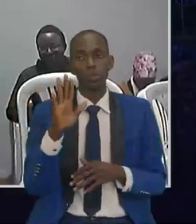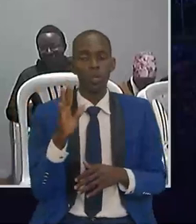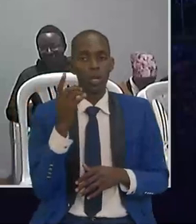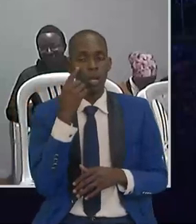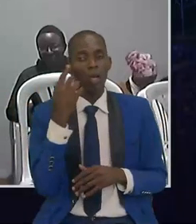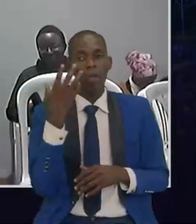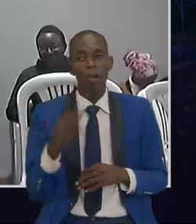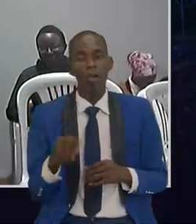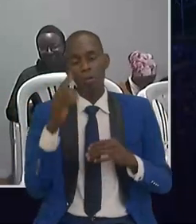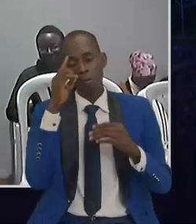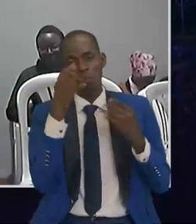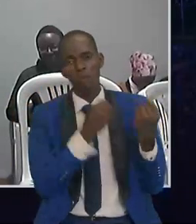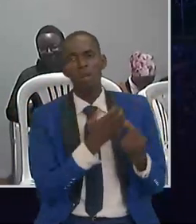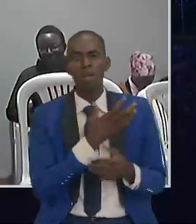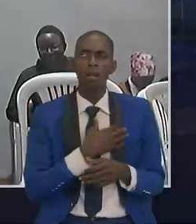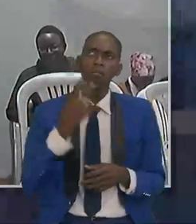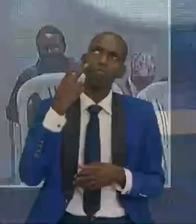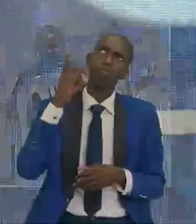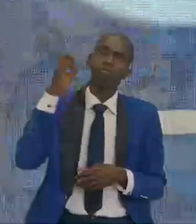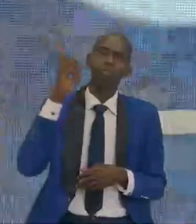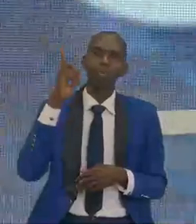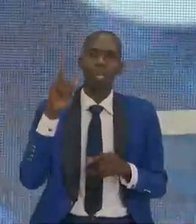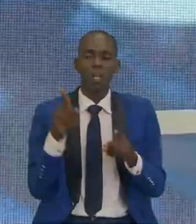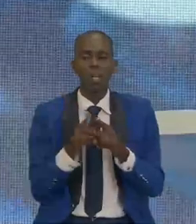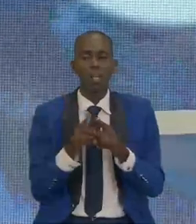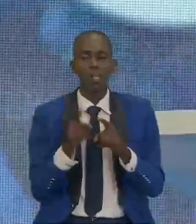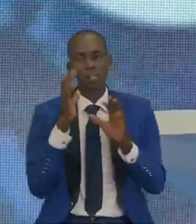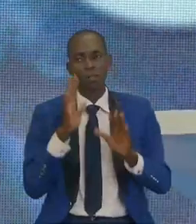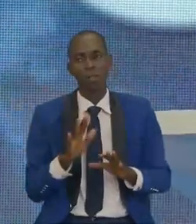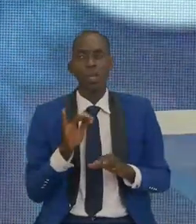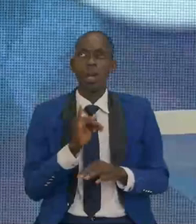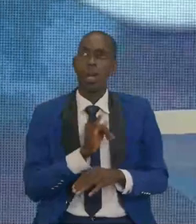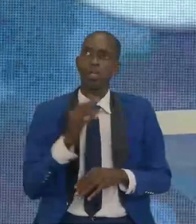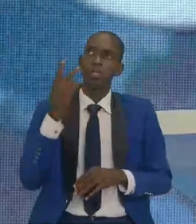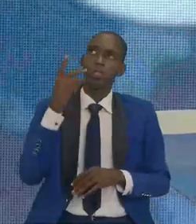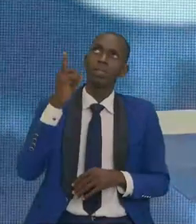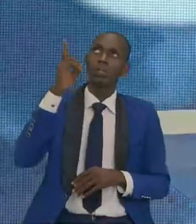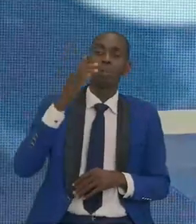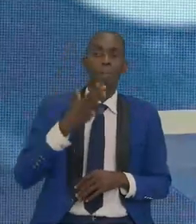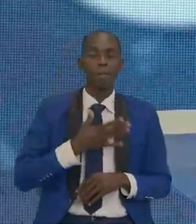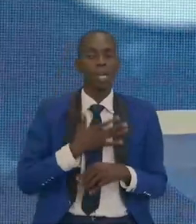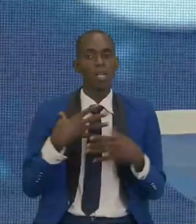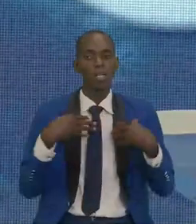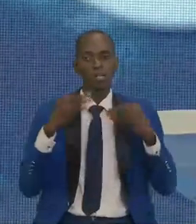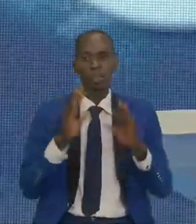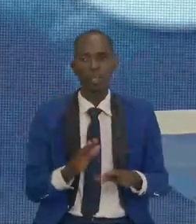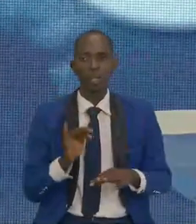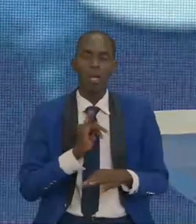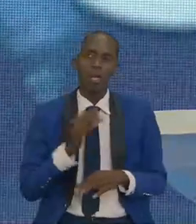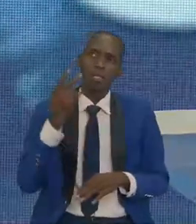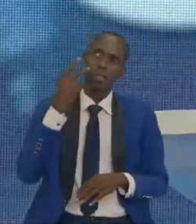Dès que tu ouvres les yeux de foi, je le vois, mon Sauveur. Je le